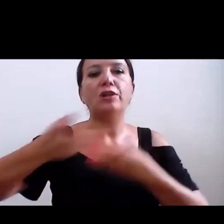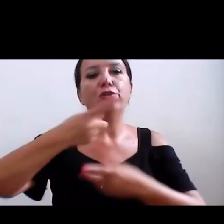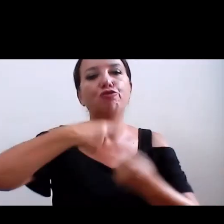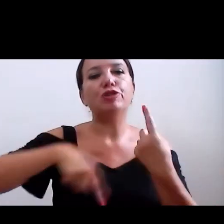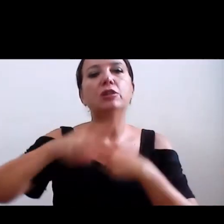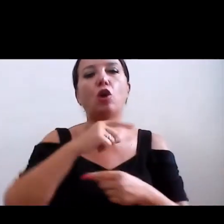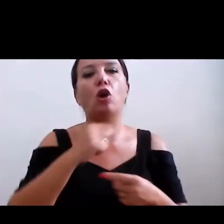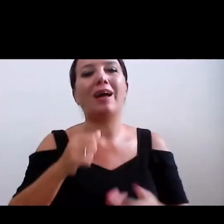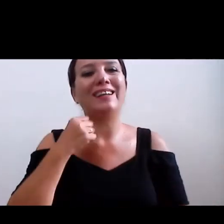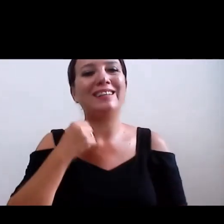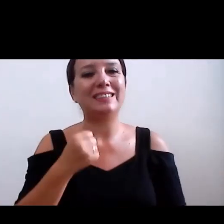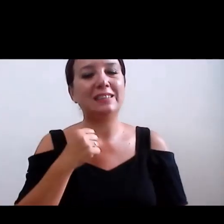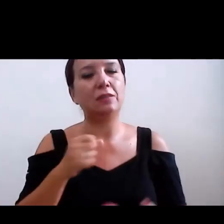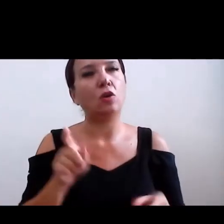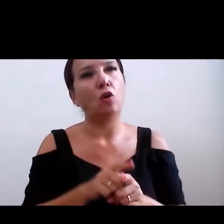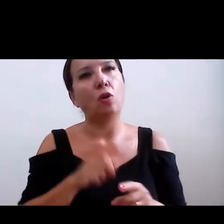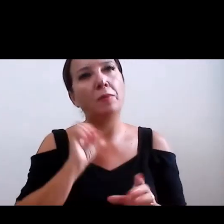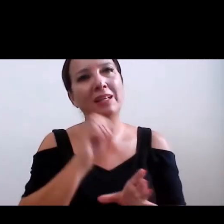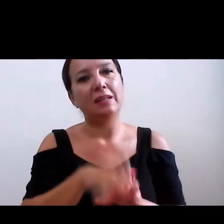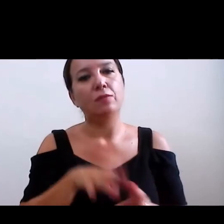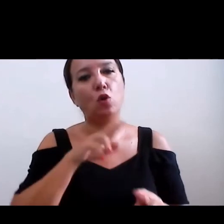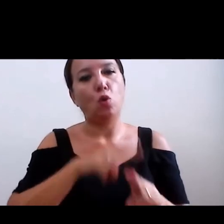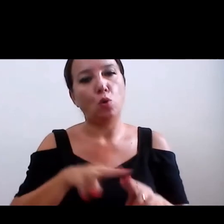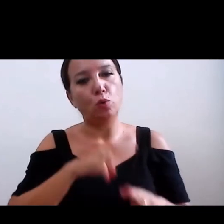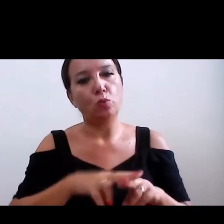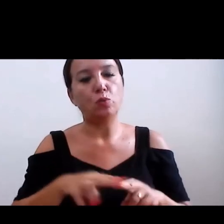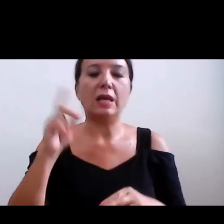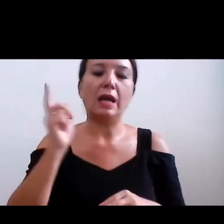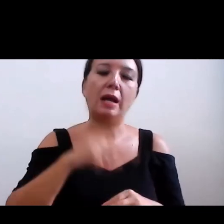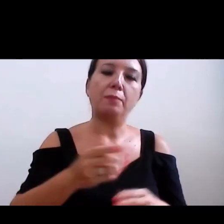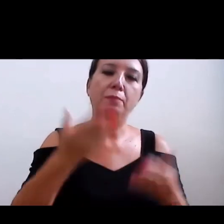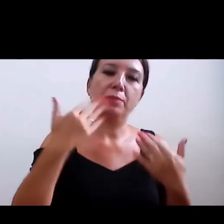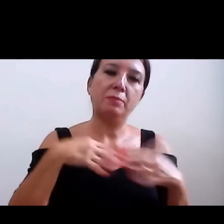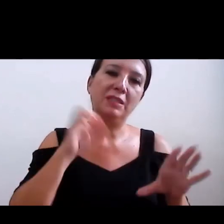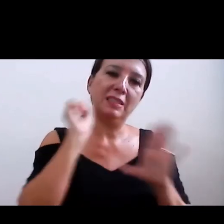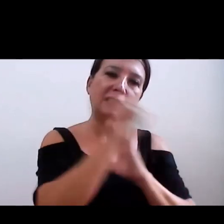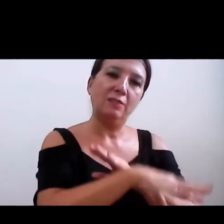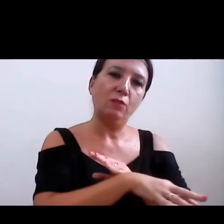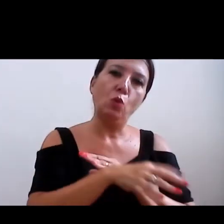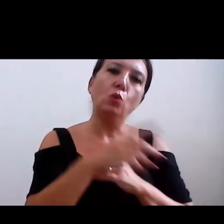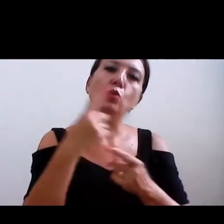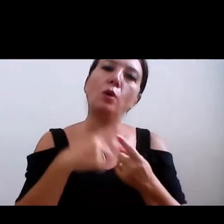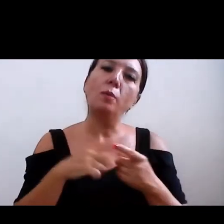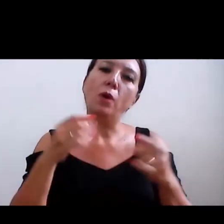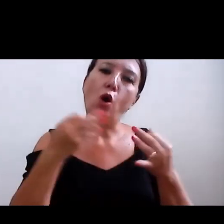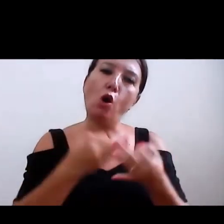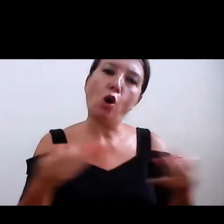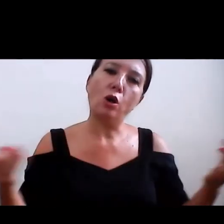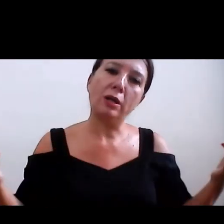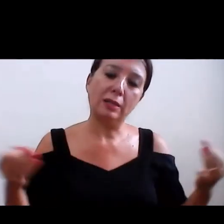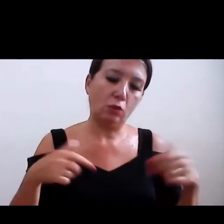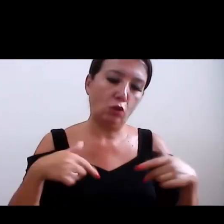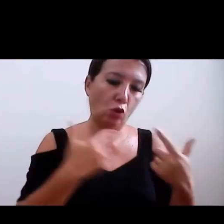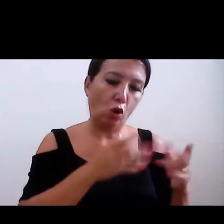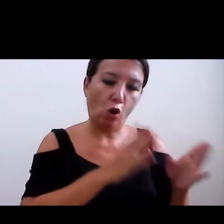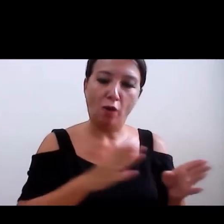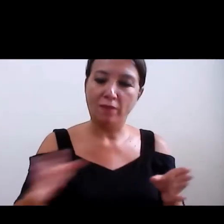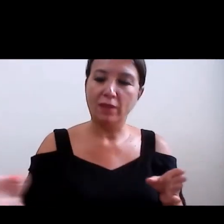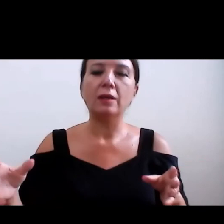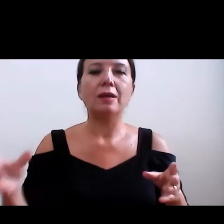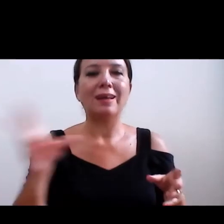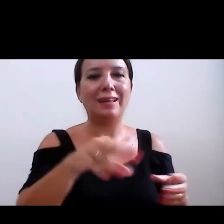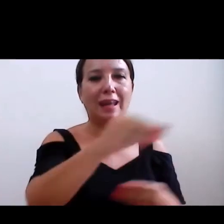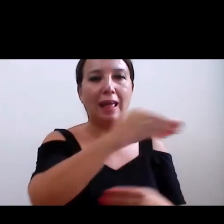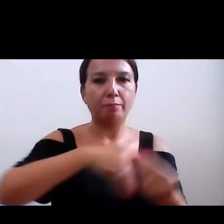quello che potrebbe essere un rifiuto, lo riutilizza eventualmente prima di conferirlo come rifiuto, poi con il suo corretto conferimento consente una